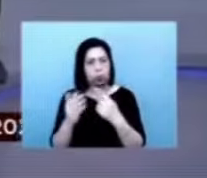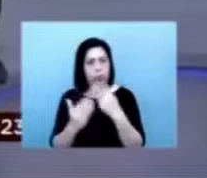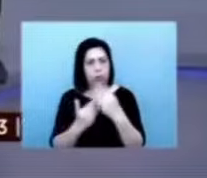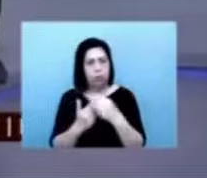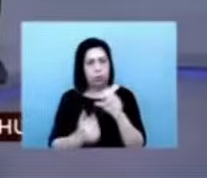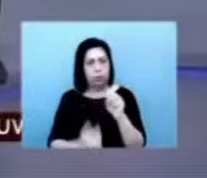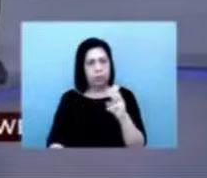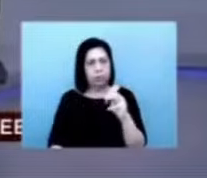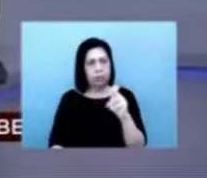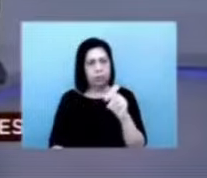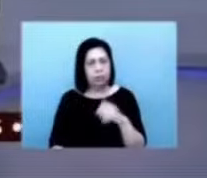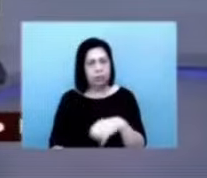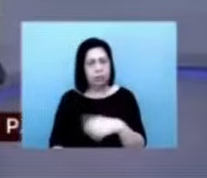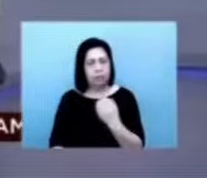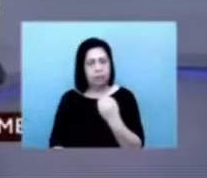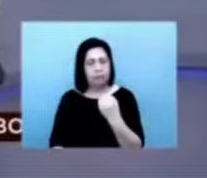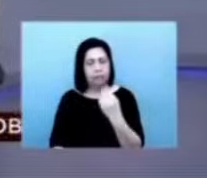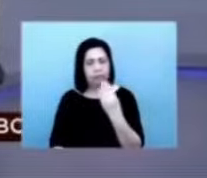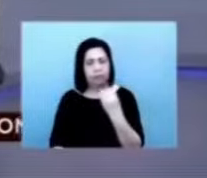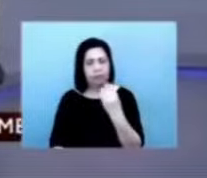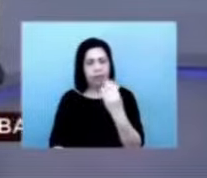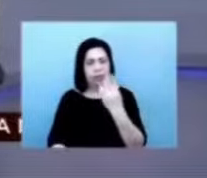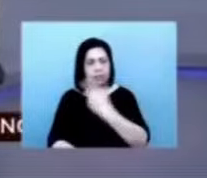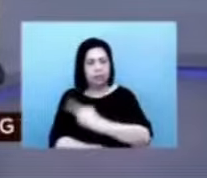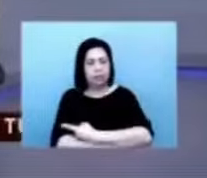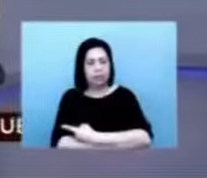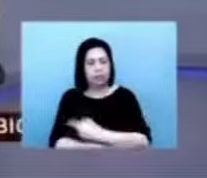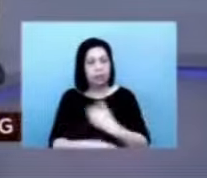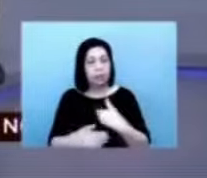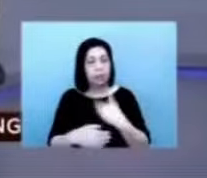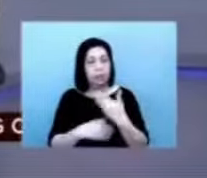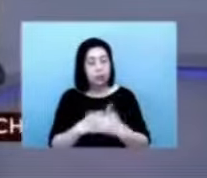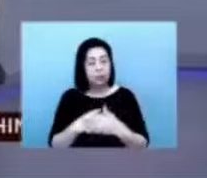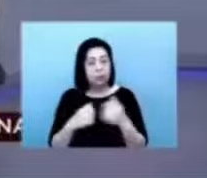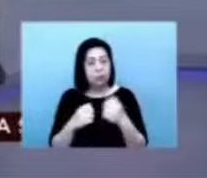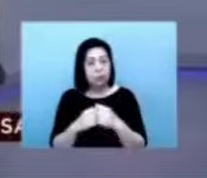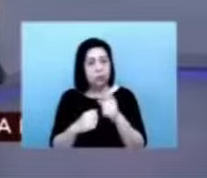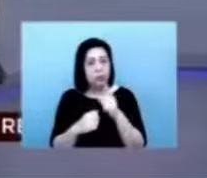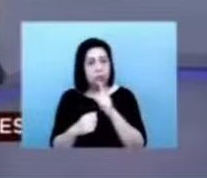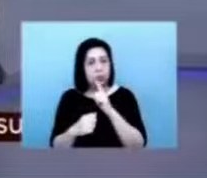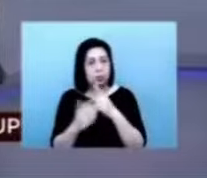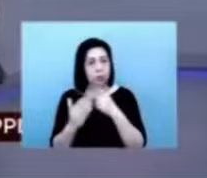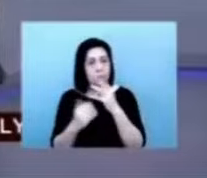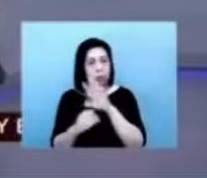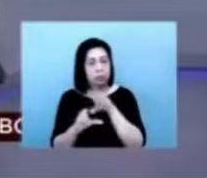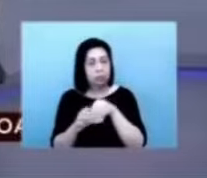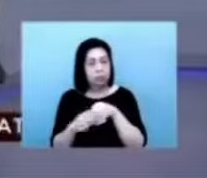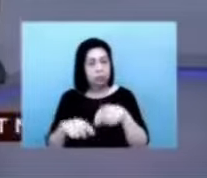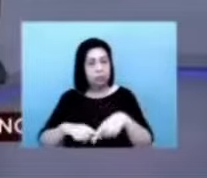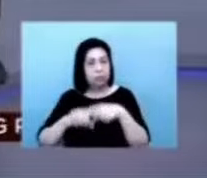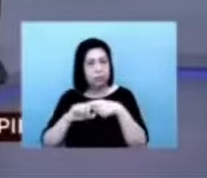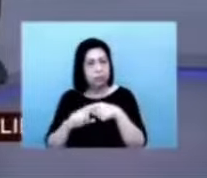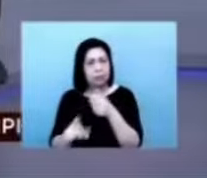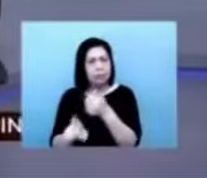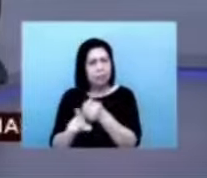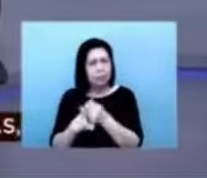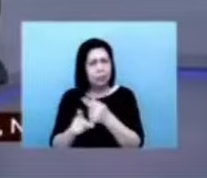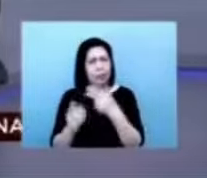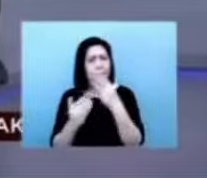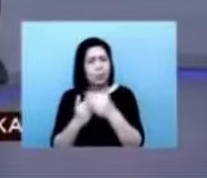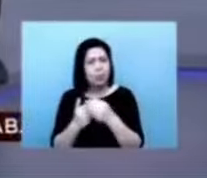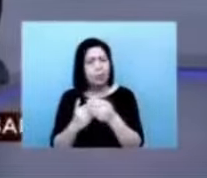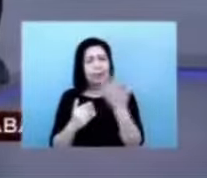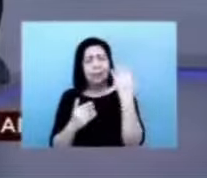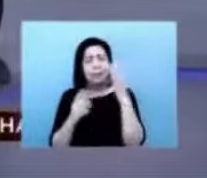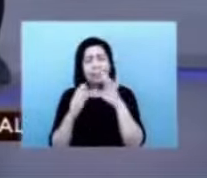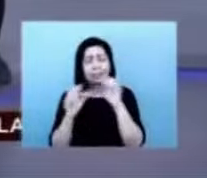SMNI ng 14 na araw. Higit sa lahat, ang isa sa mga programang pinasuspinde ay ang mismong programa ni dating